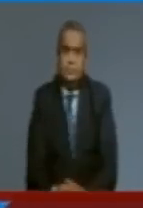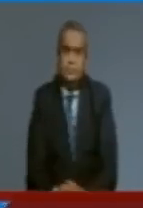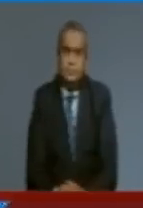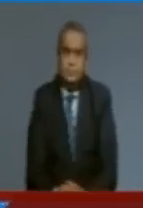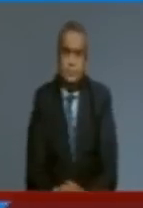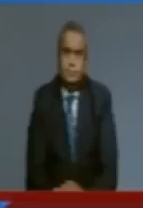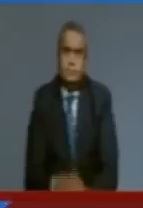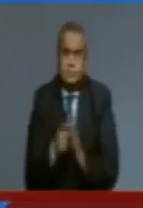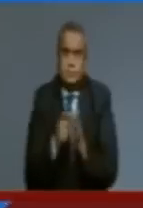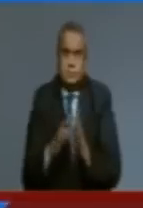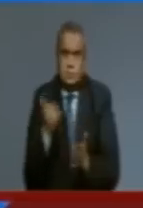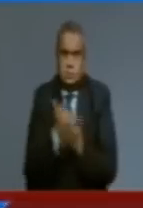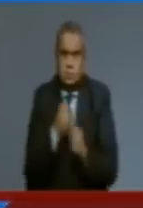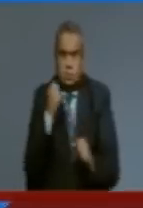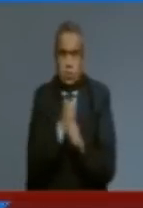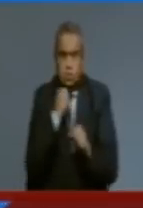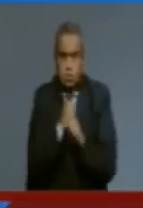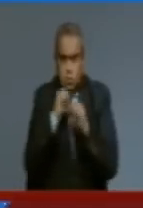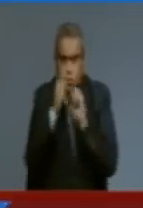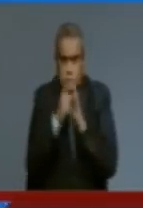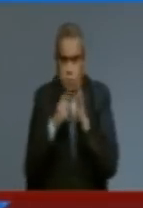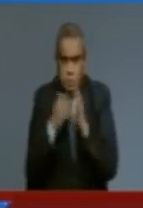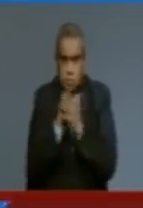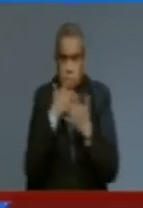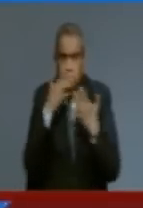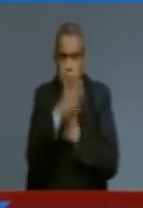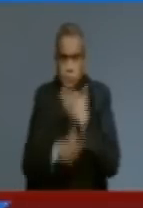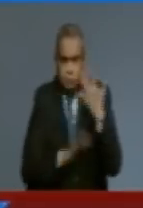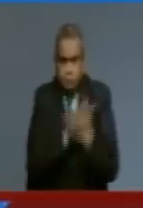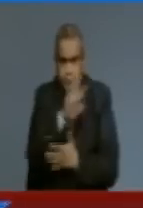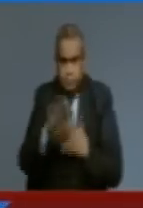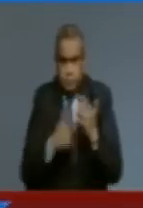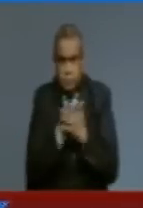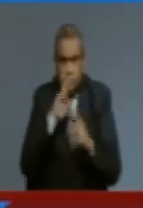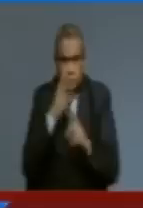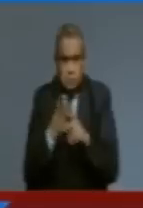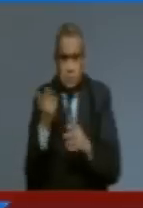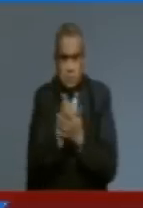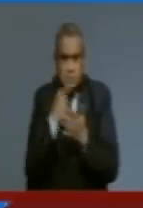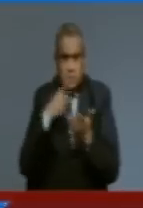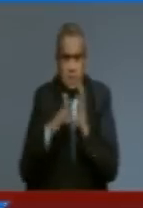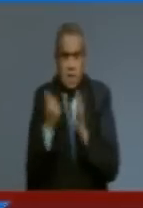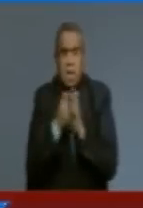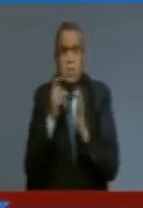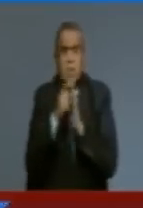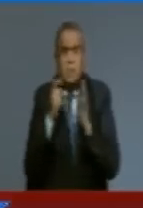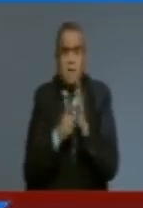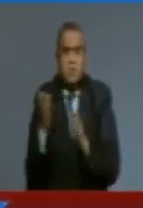عليهم ألا يعانوا من المشاكل التي تظهر في الأسواق الغربية، لذلك نحن